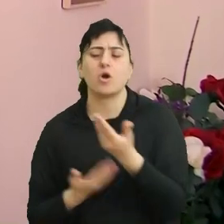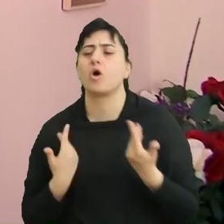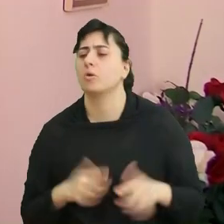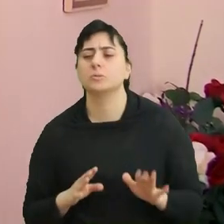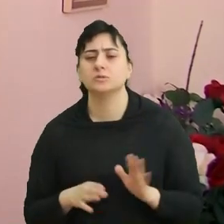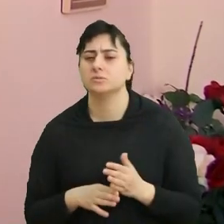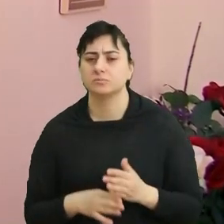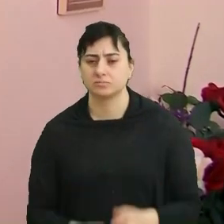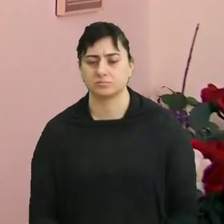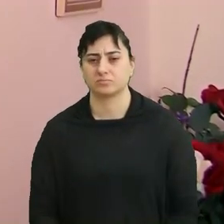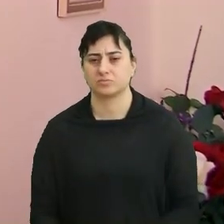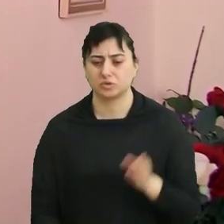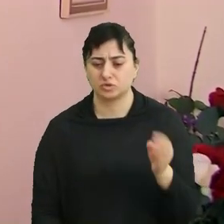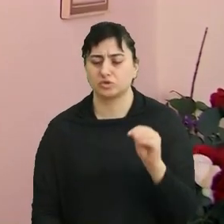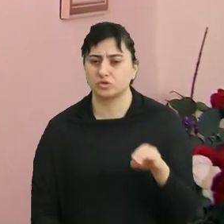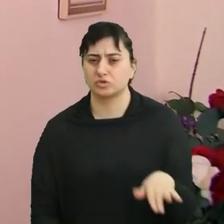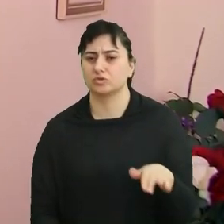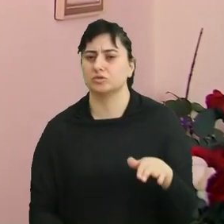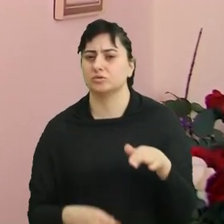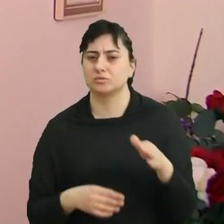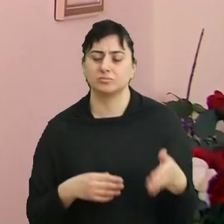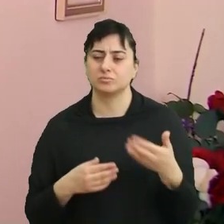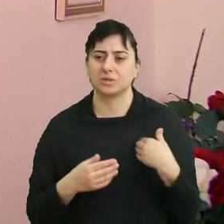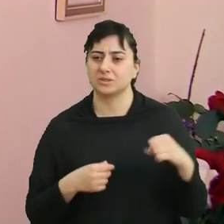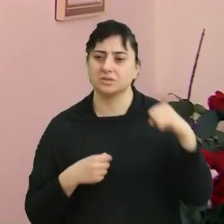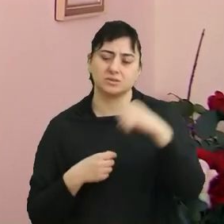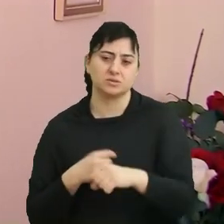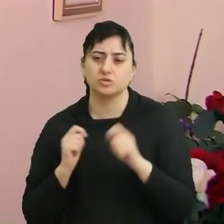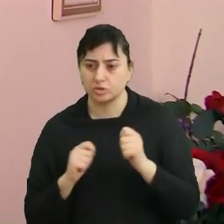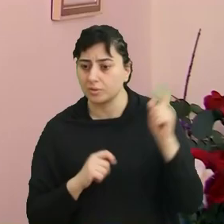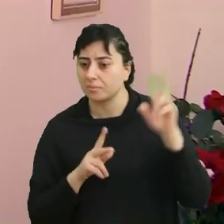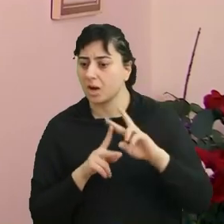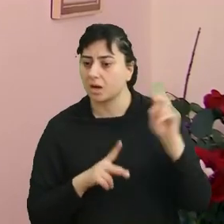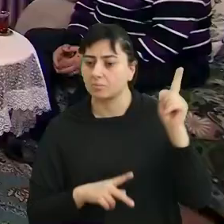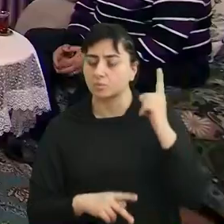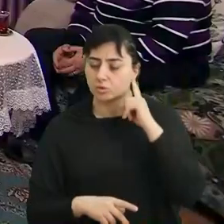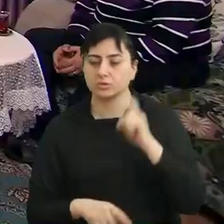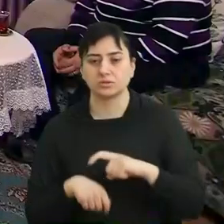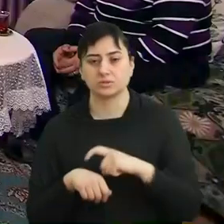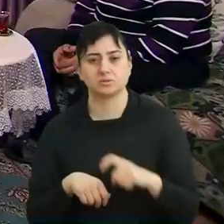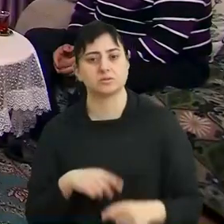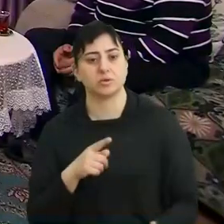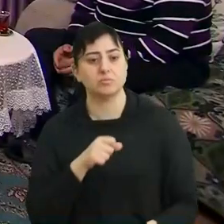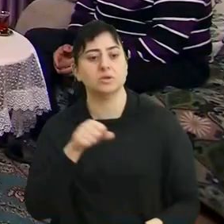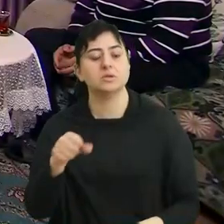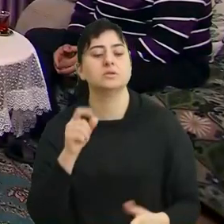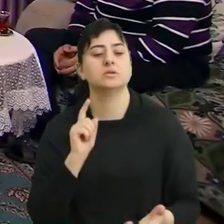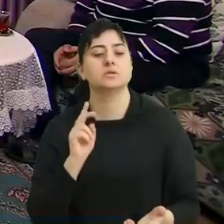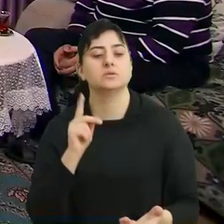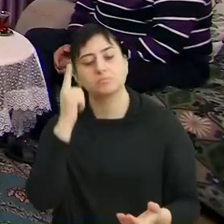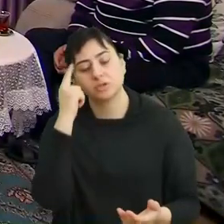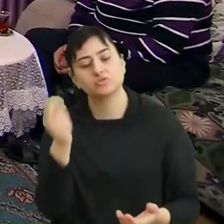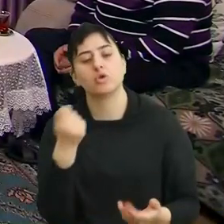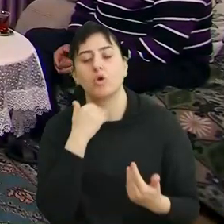onları ya, dinliyor. Niye olmuyor? Ve şu çocuğu okula kırdırıp nasıl götüreceğim? Meryem duyarsa beni mahveder ya. Götürmezsen de kayıt yapmazlar Şükrü